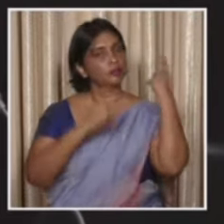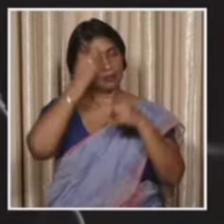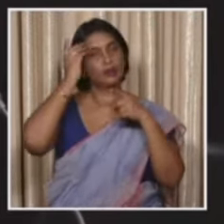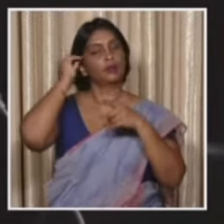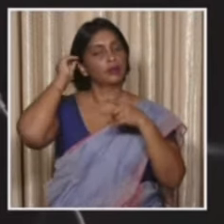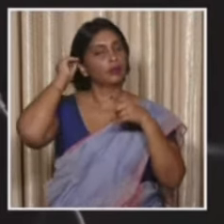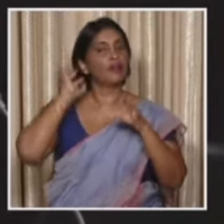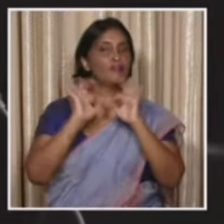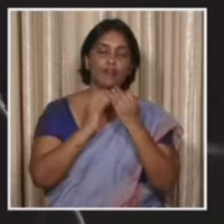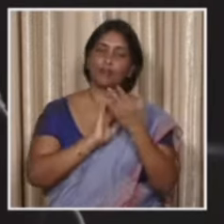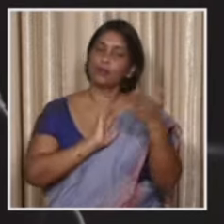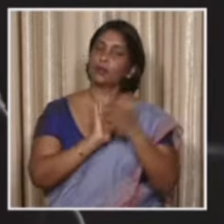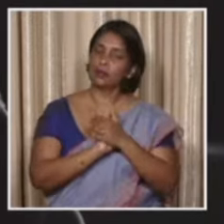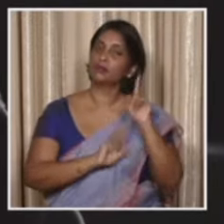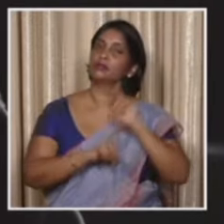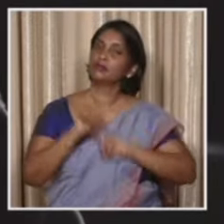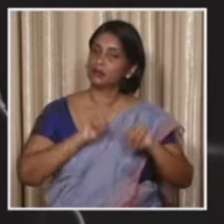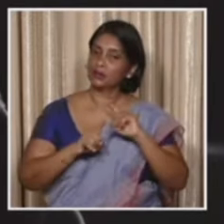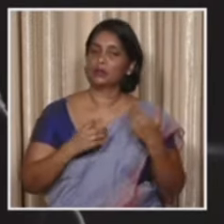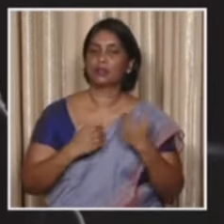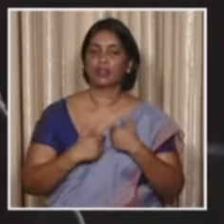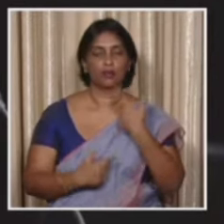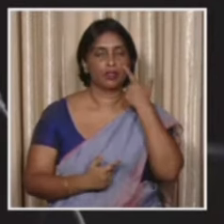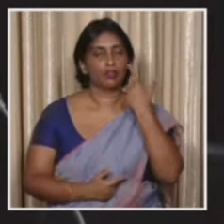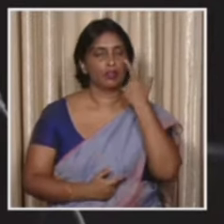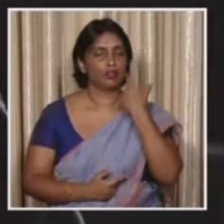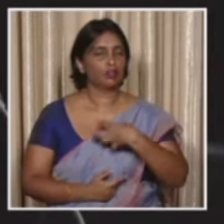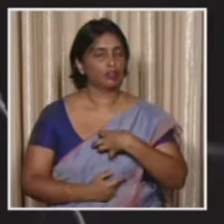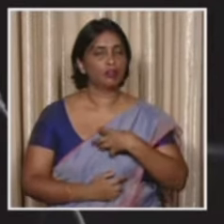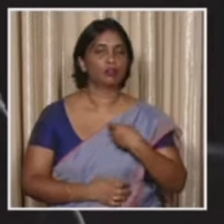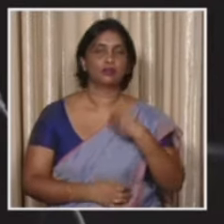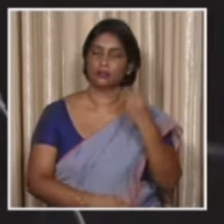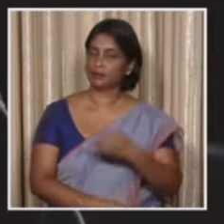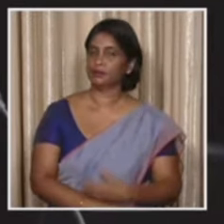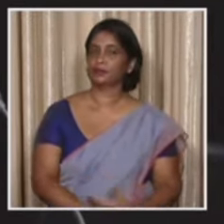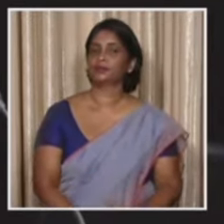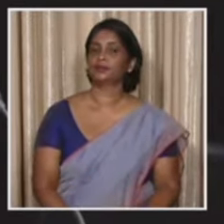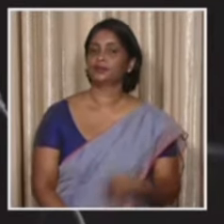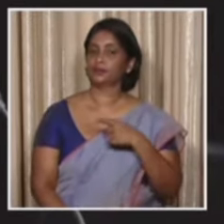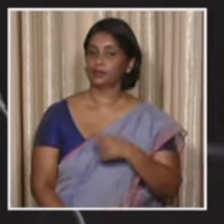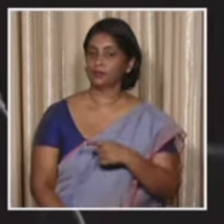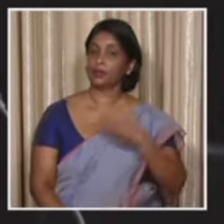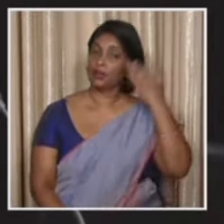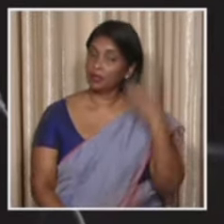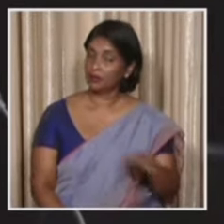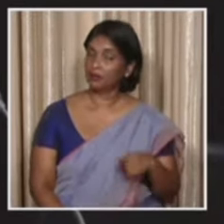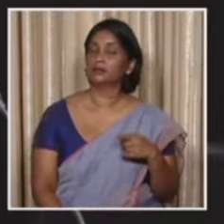என்னுடைய துக்கங்களை பகிர்ந்து கொண்டேன். அவருடைய இழப்பு எங்களால் என்றும்